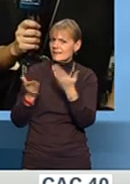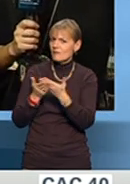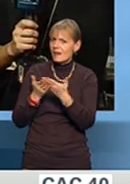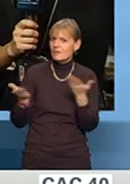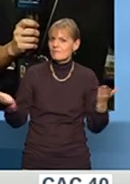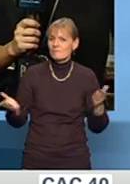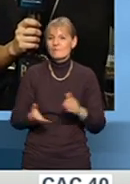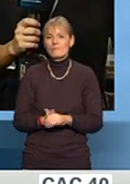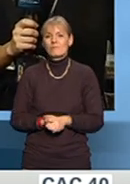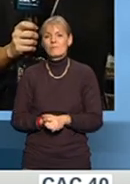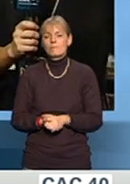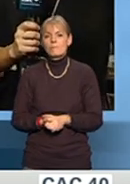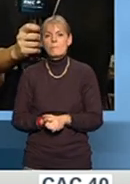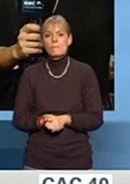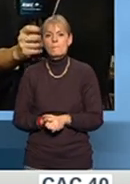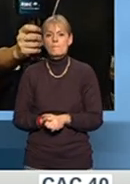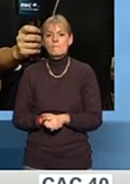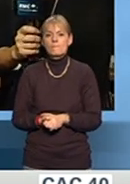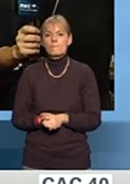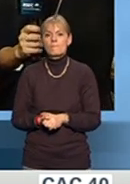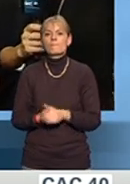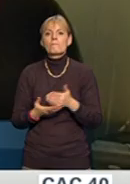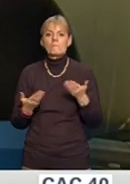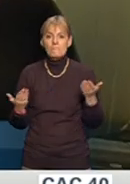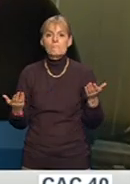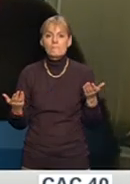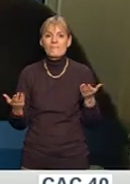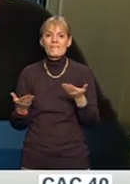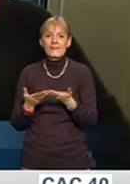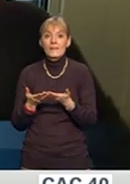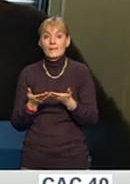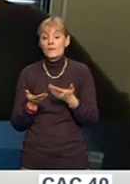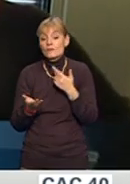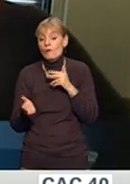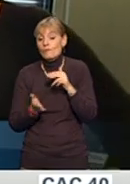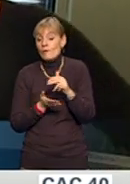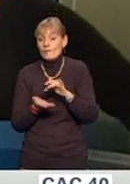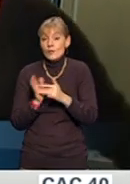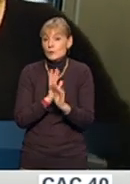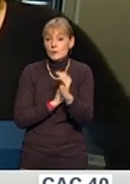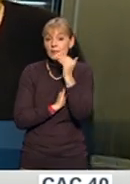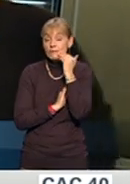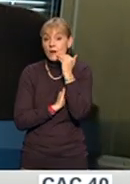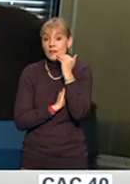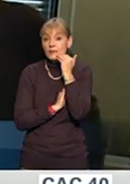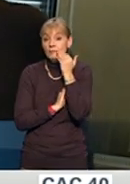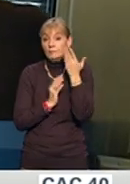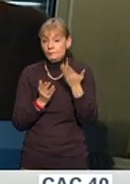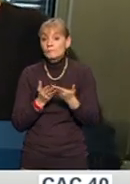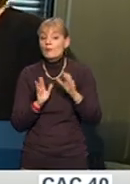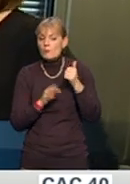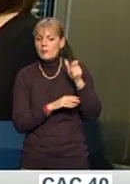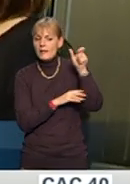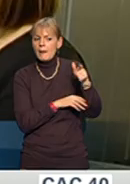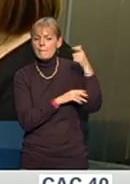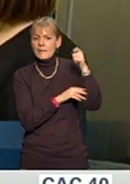pour répondre à ces questions, évidemment. Eh bien, écoutez, vous allez tout savoir dans un instant. D'abord, on va un petit peu planter le décor avec le président du CSA